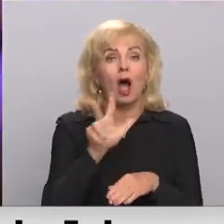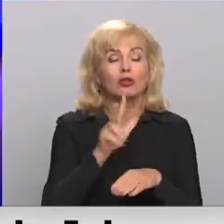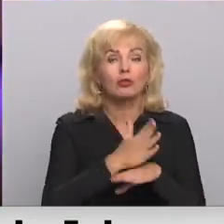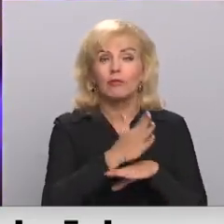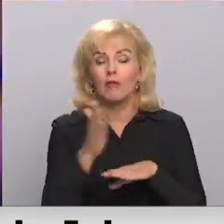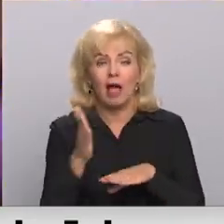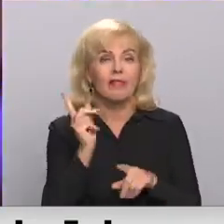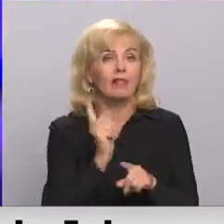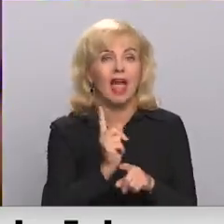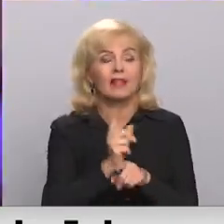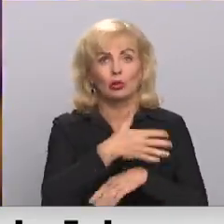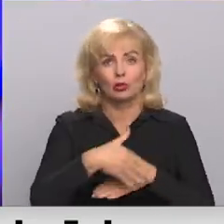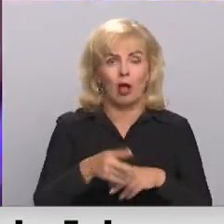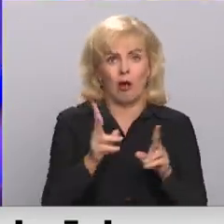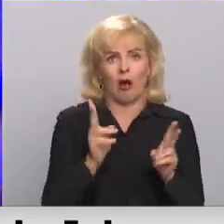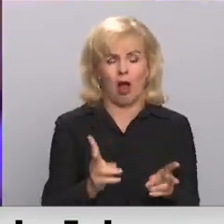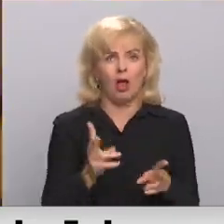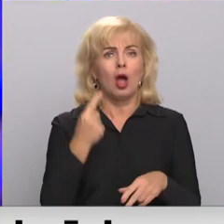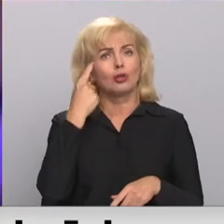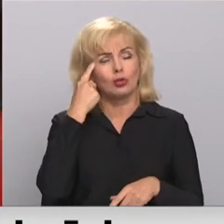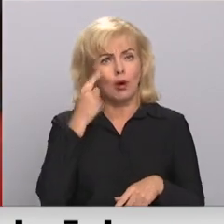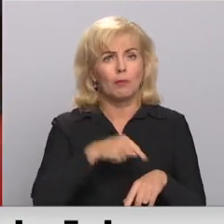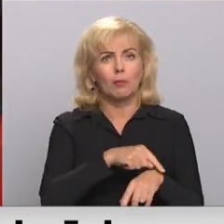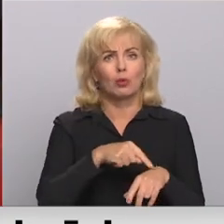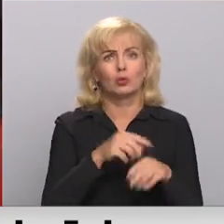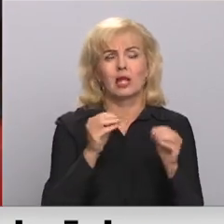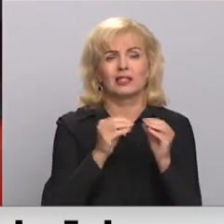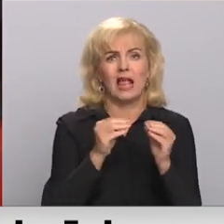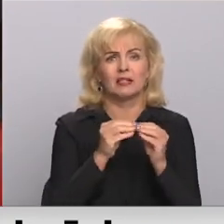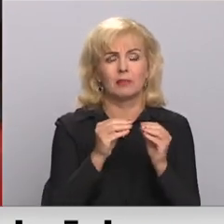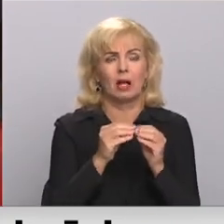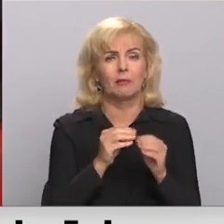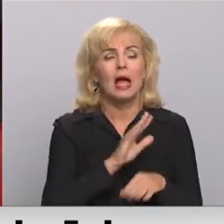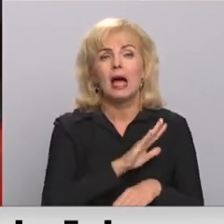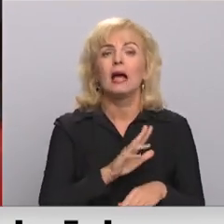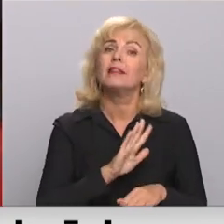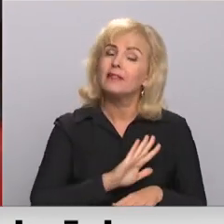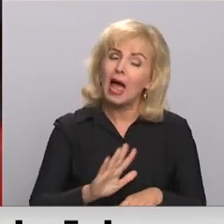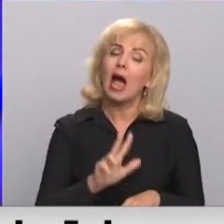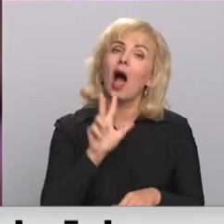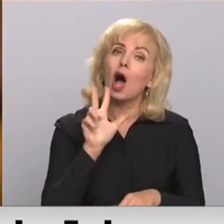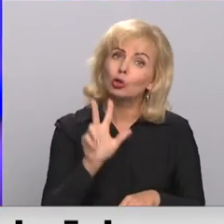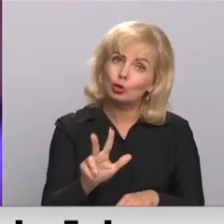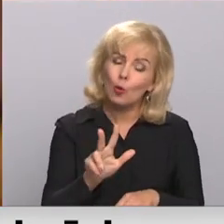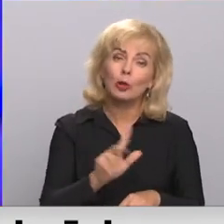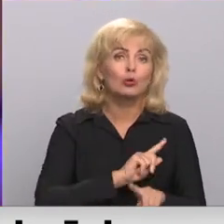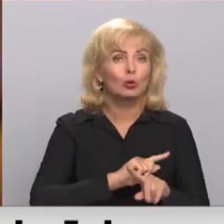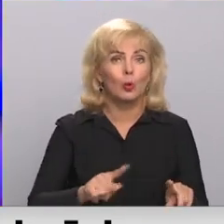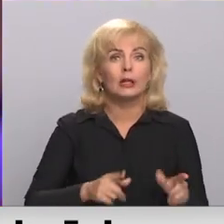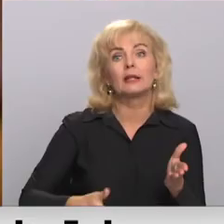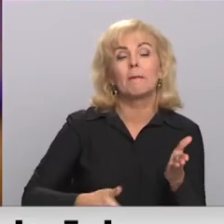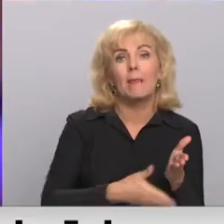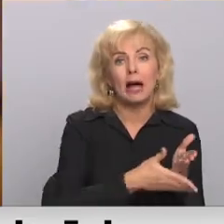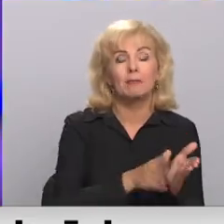nedrīkst atrasties. Kā? Man šķiet, tas tikai no 10:00. Nē, no 8:00. Tūlīt mēs jums